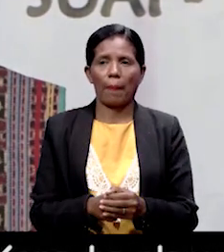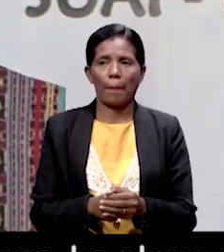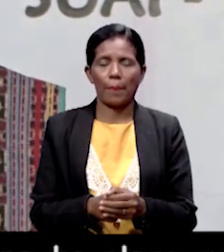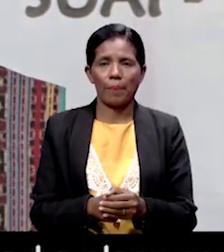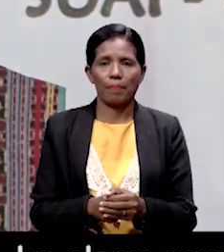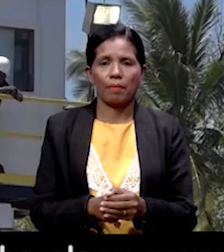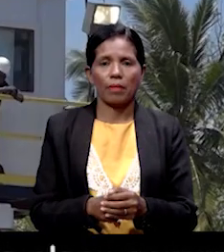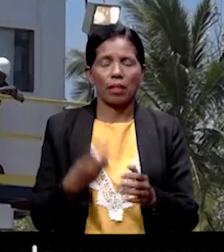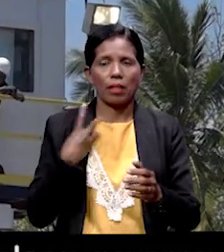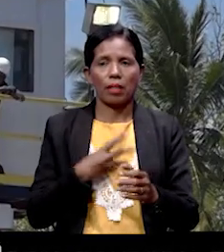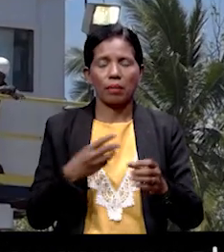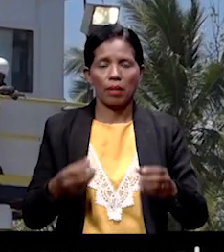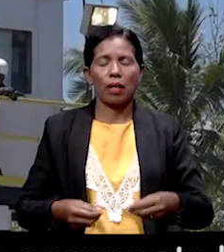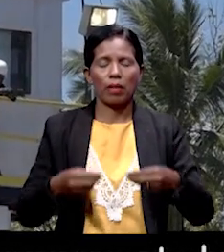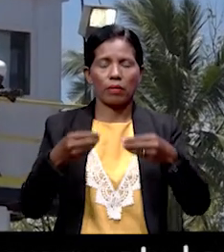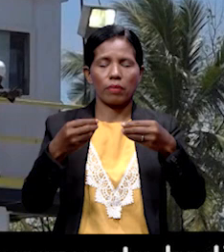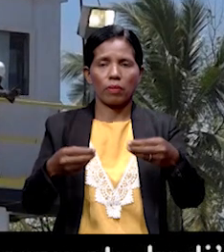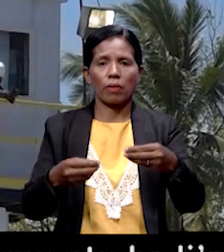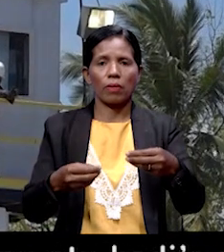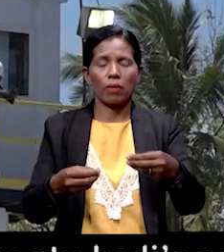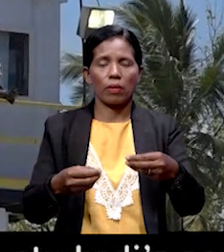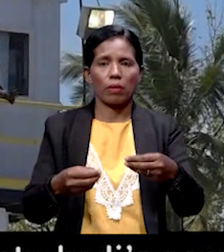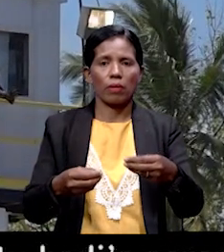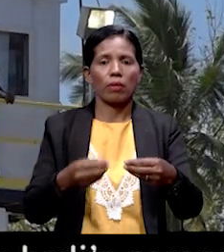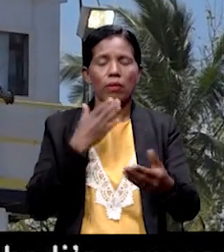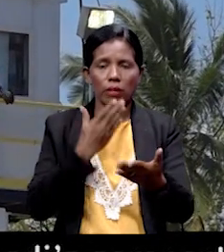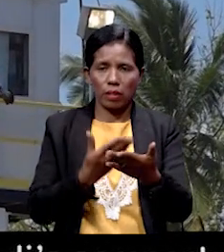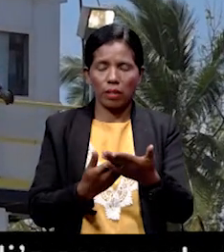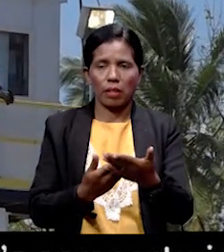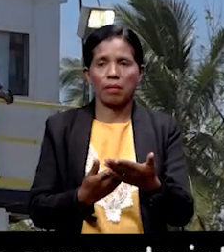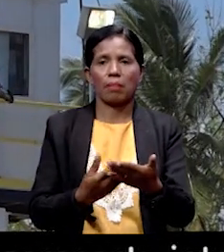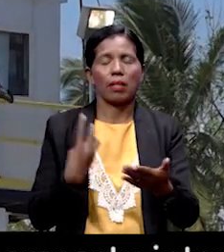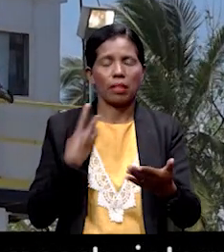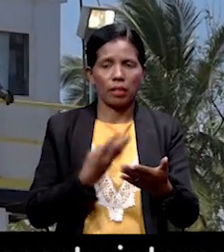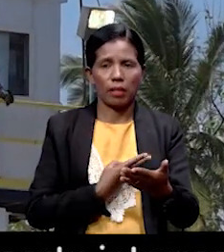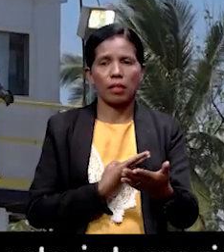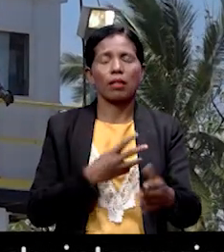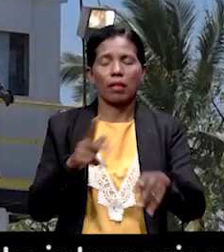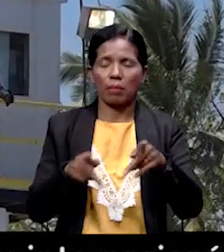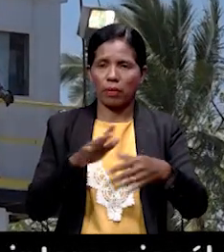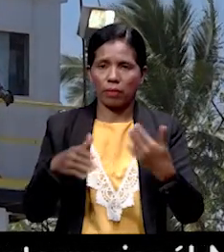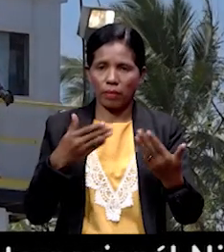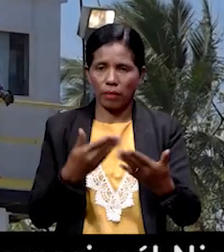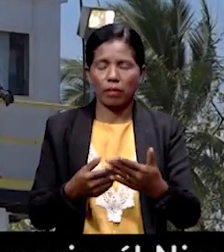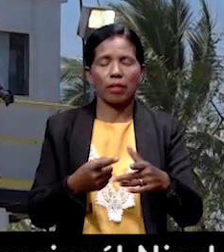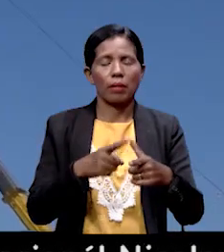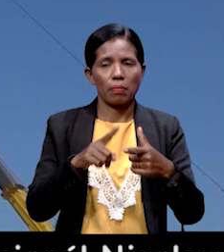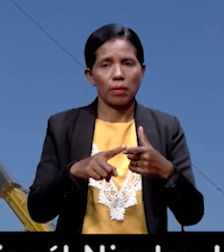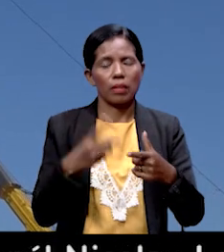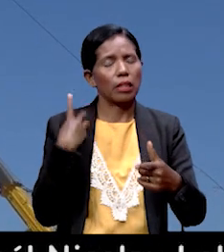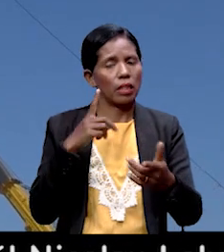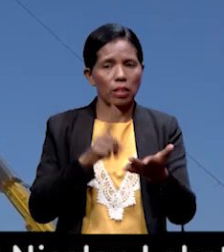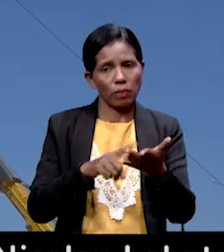diversificação, fontes de rendimento. Além de Great Sunrise, no sira selo, nebe enquanto ita discuti ita